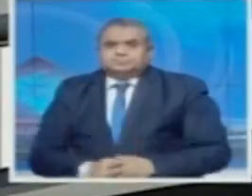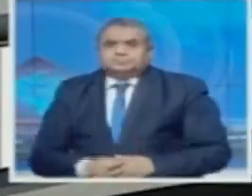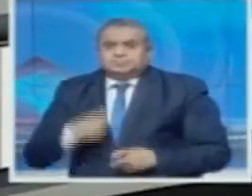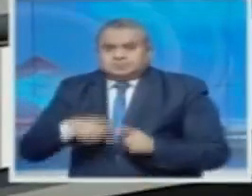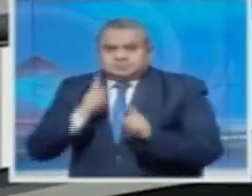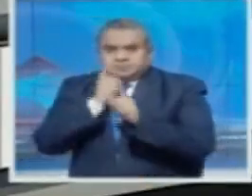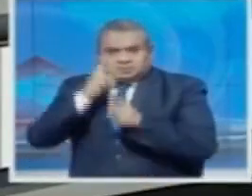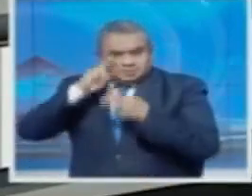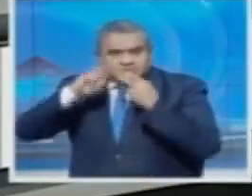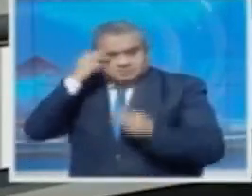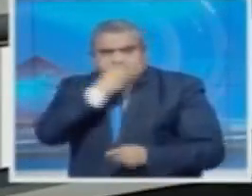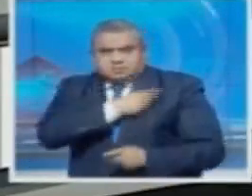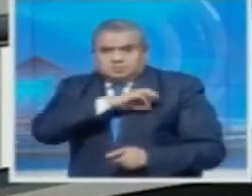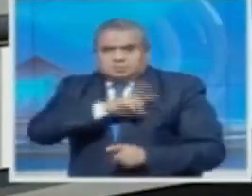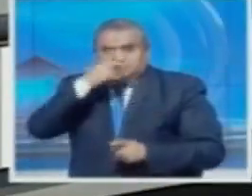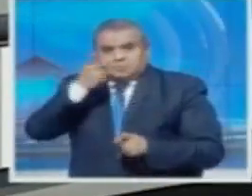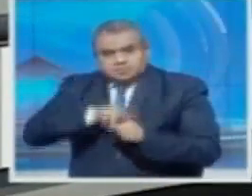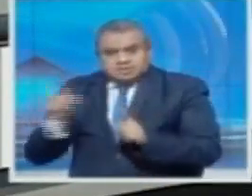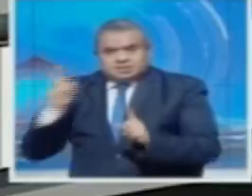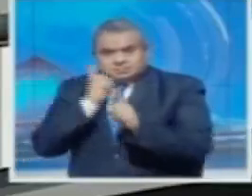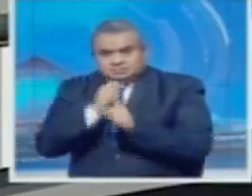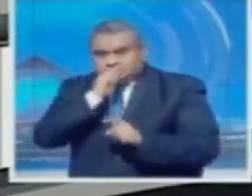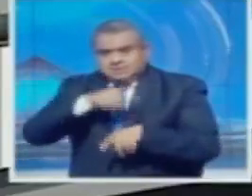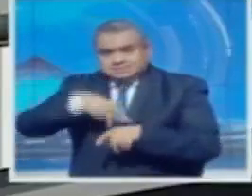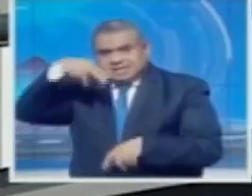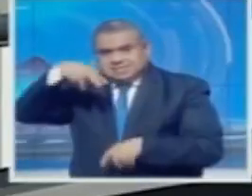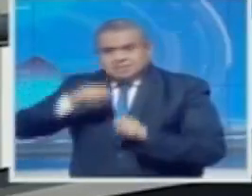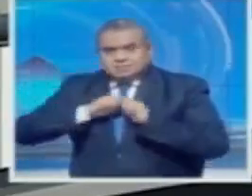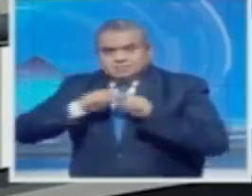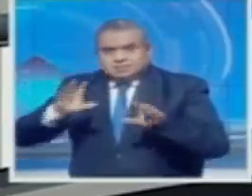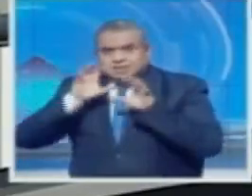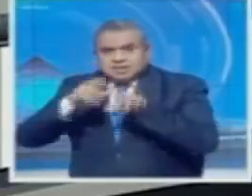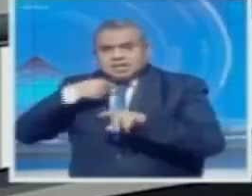اللقاء سيدات والسادة، نعود فنلتقي بحضراتكم في تمام الثامنة على